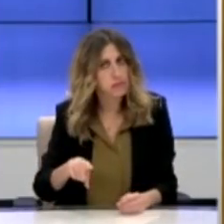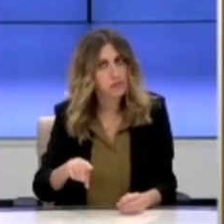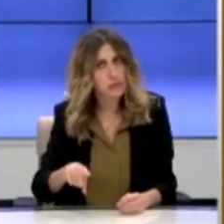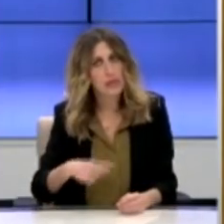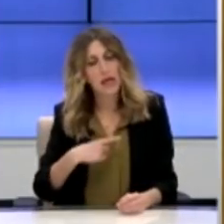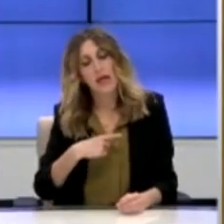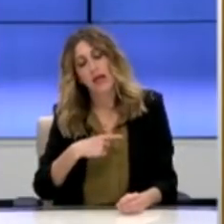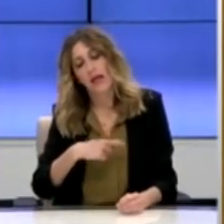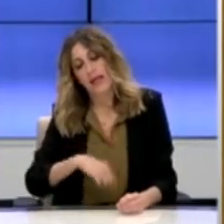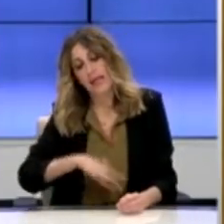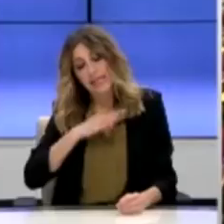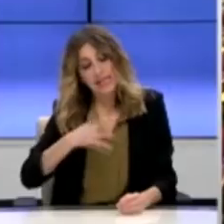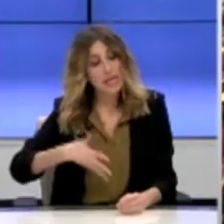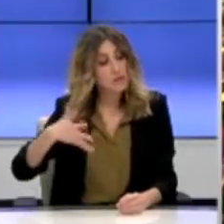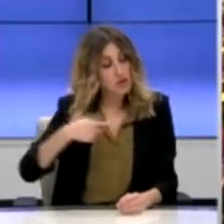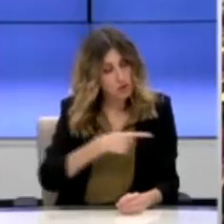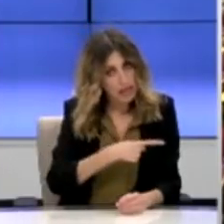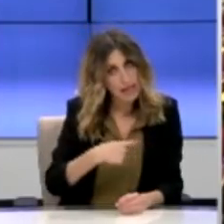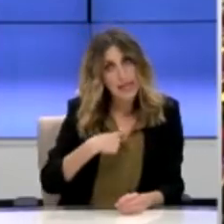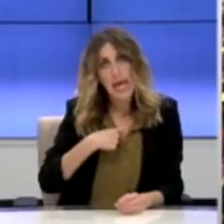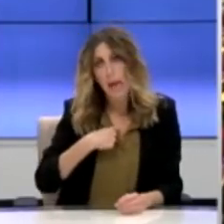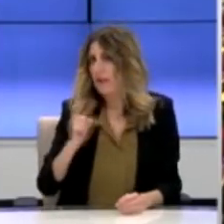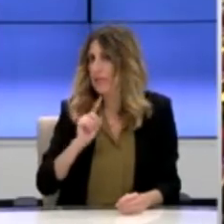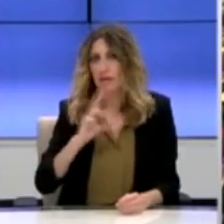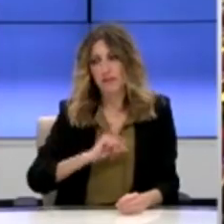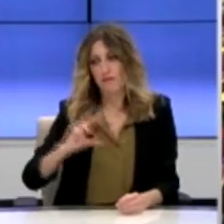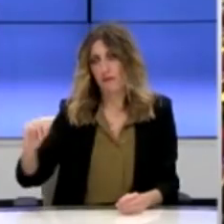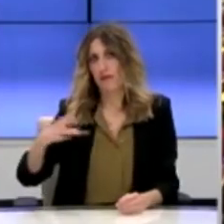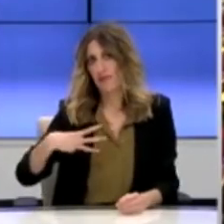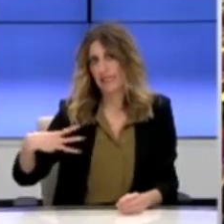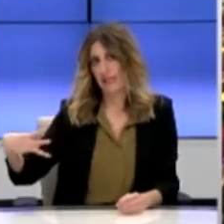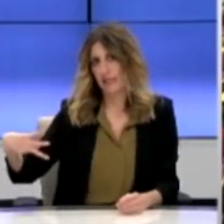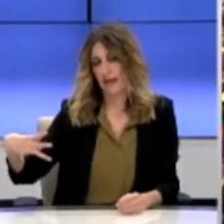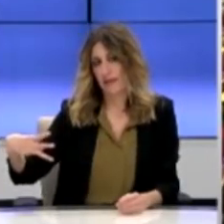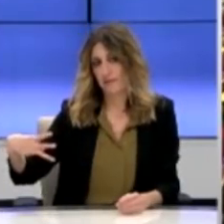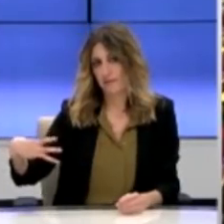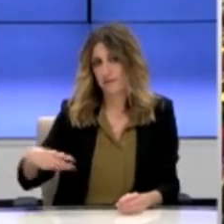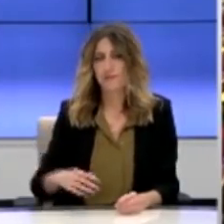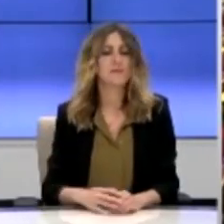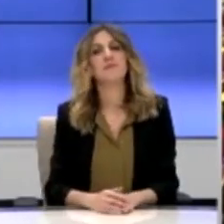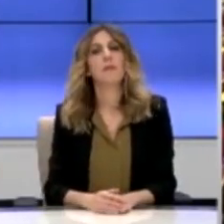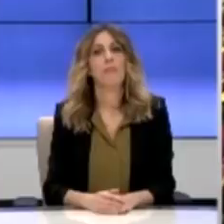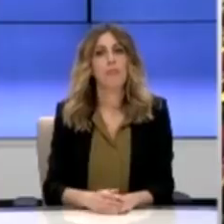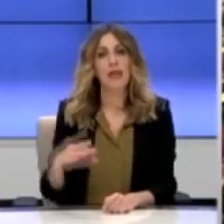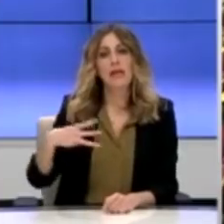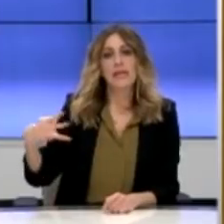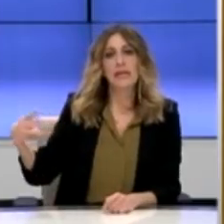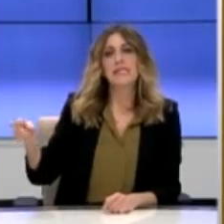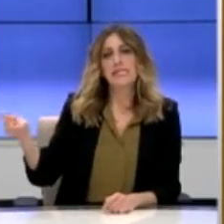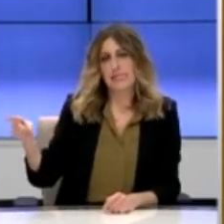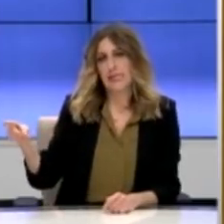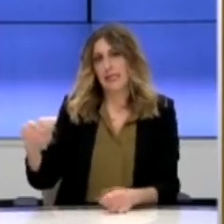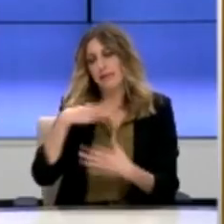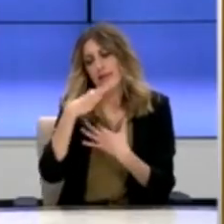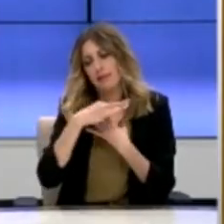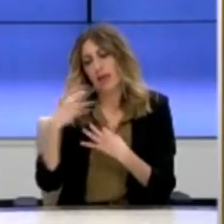Εμείς πάντως, κύριε Μητσοτάκη, δεν είμαστε ΣΥΡΙΖΑ, ο οποίος και σήμερα δια του Προέδρου του σφύριξε